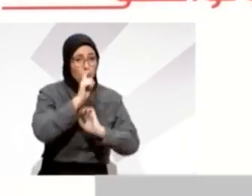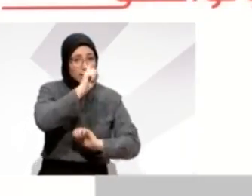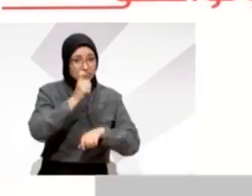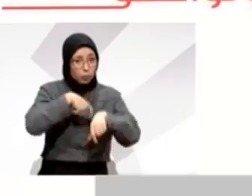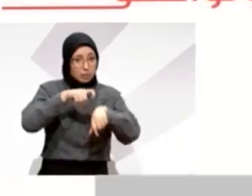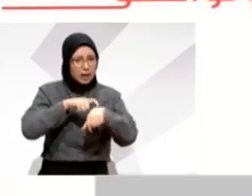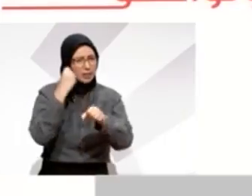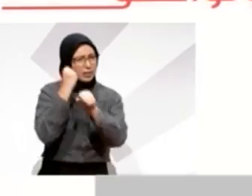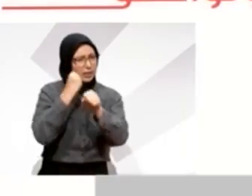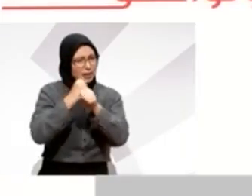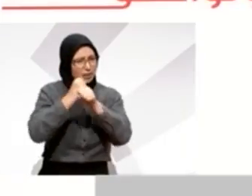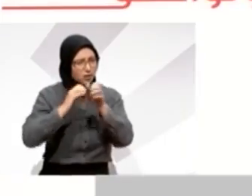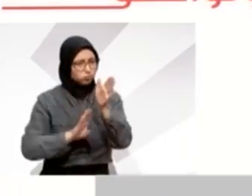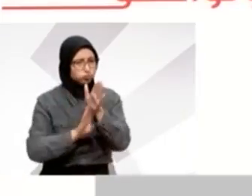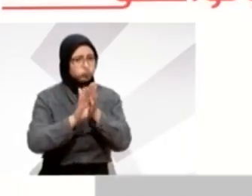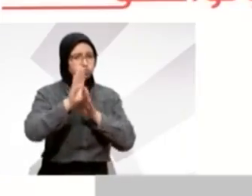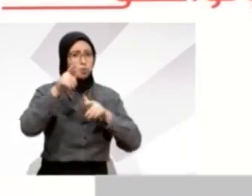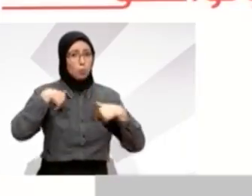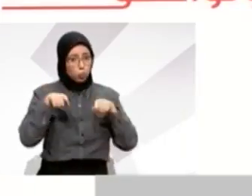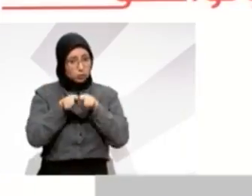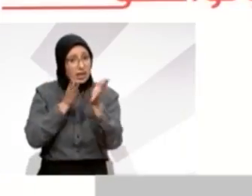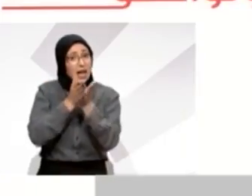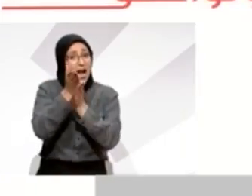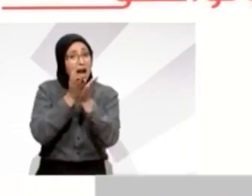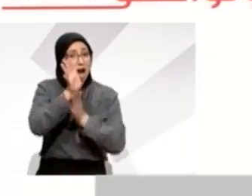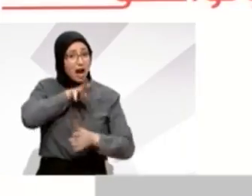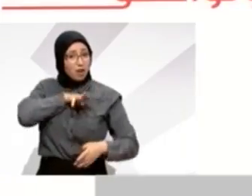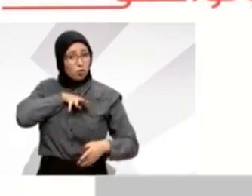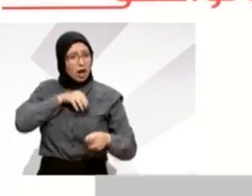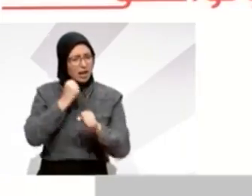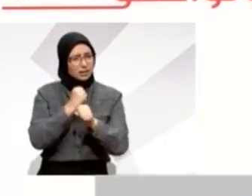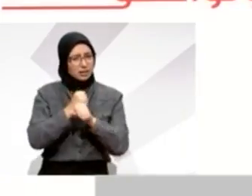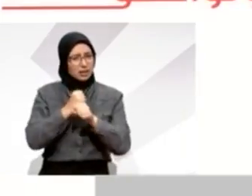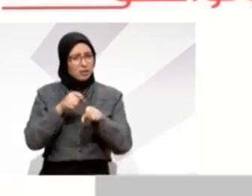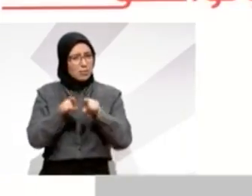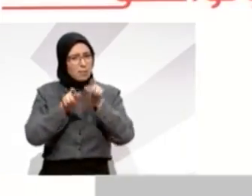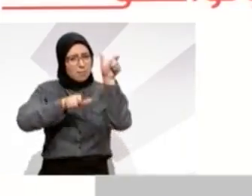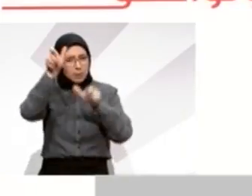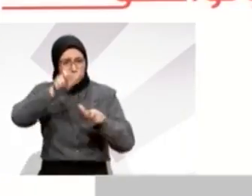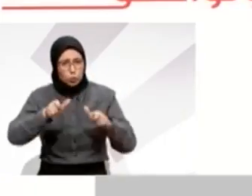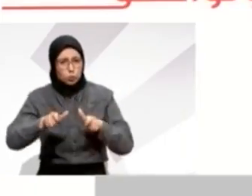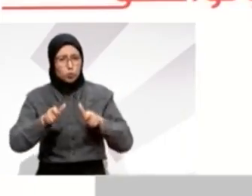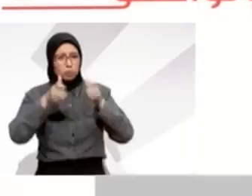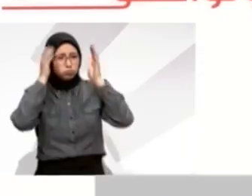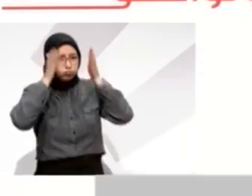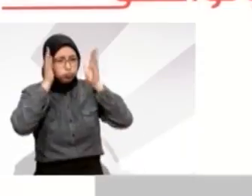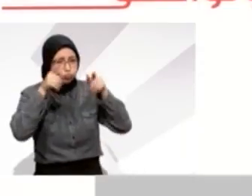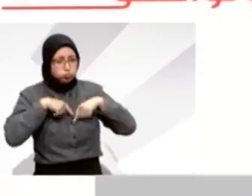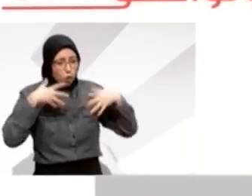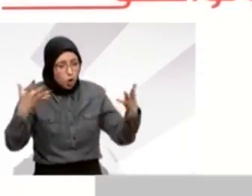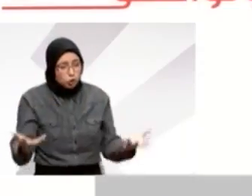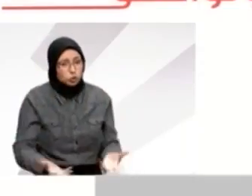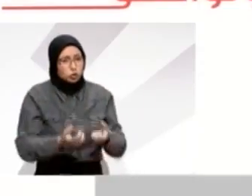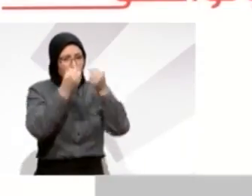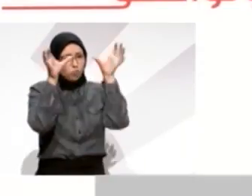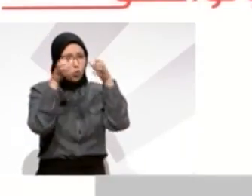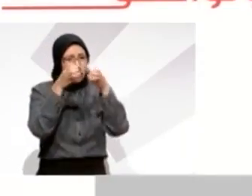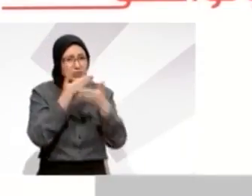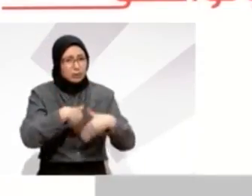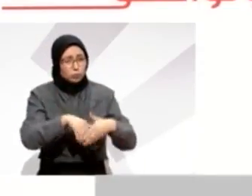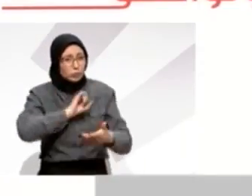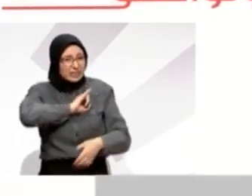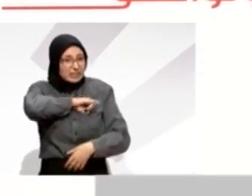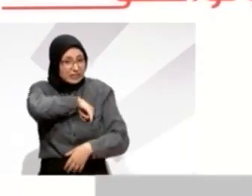حقوقيه مش مثل هذه اذن اللي اه ب في ايات معينه حاجه في نفسي وضعها هذيك